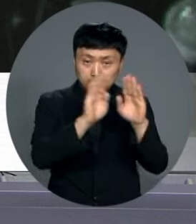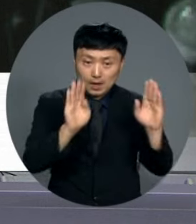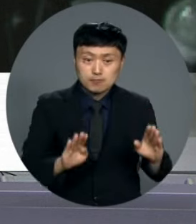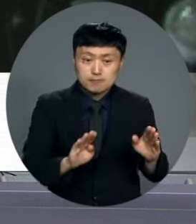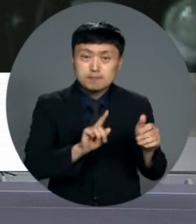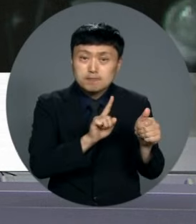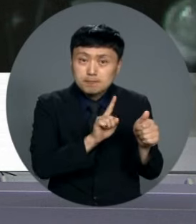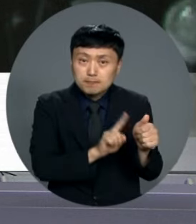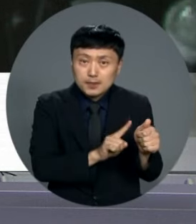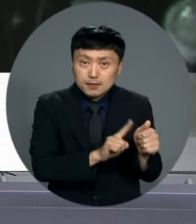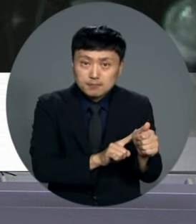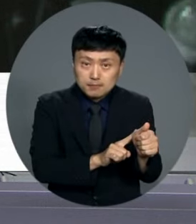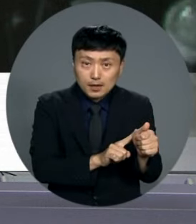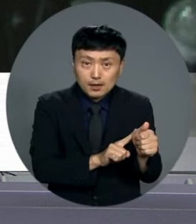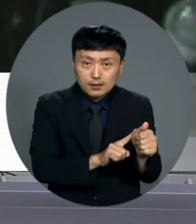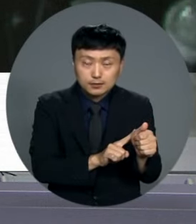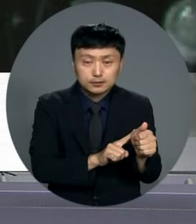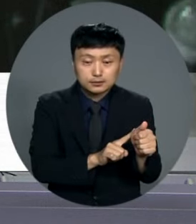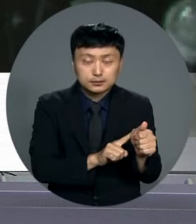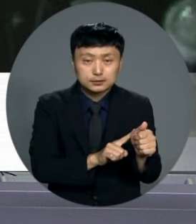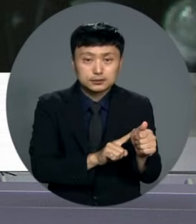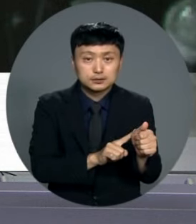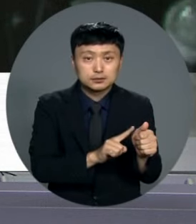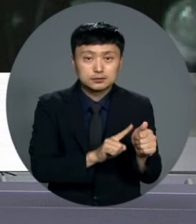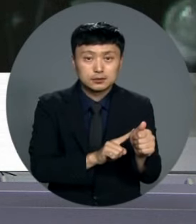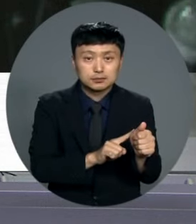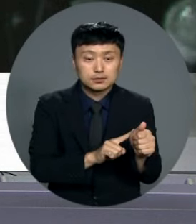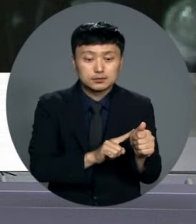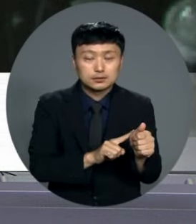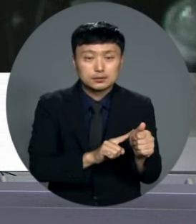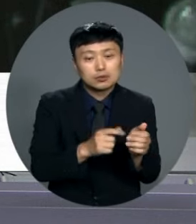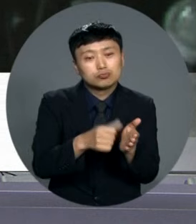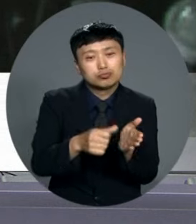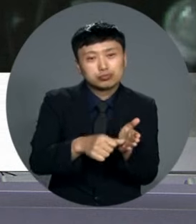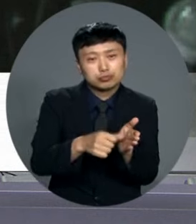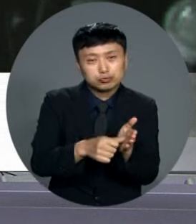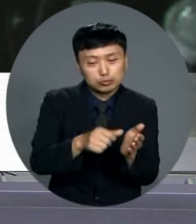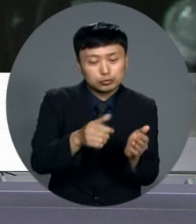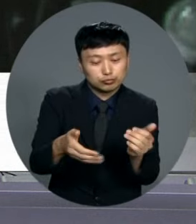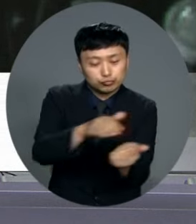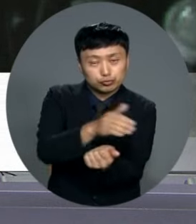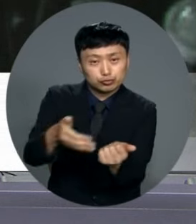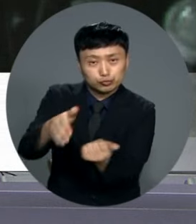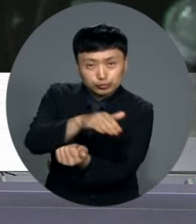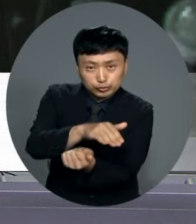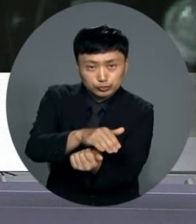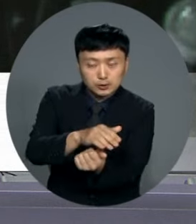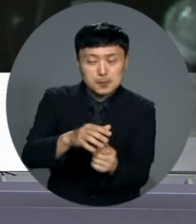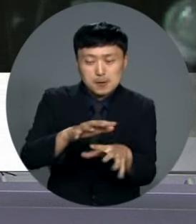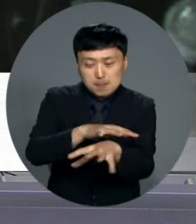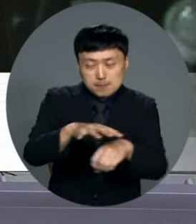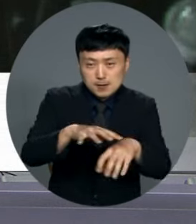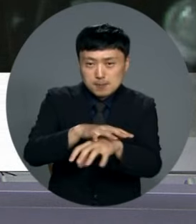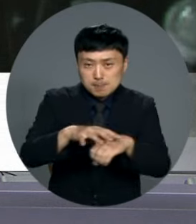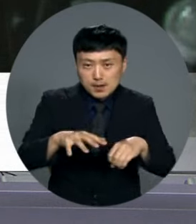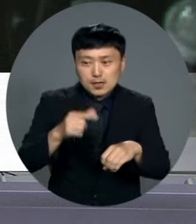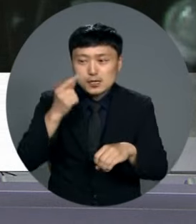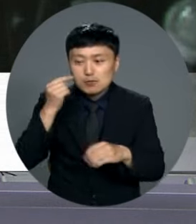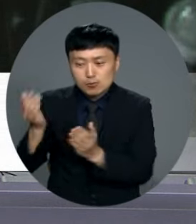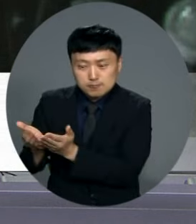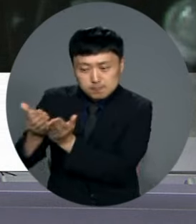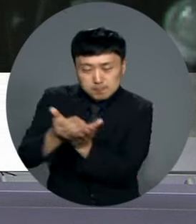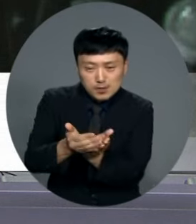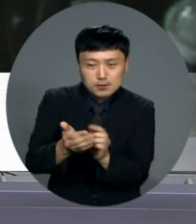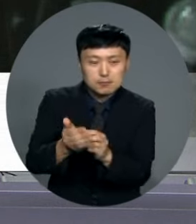일본인이 도구란 것으로 보이는 유무를 경주를 찾은 일본의 황실 방문단이 받았다는 기록이 최근